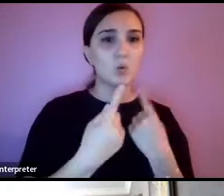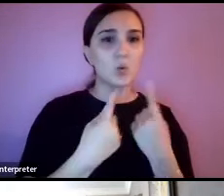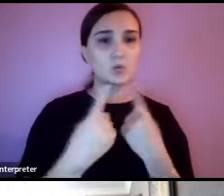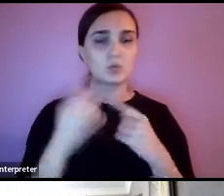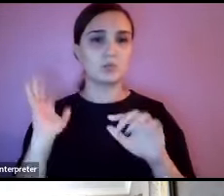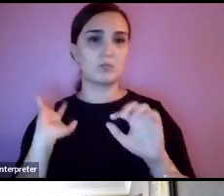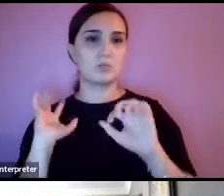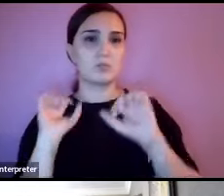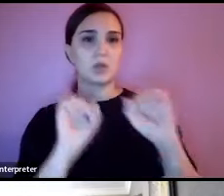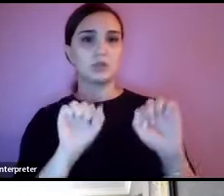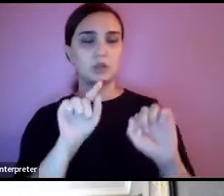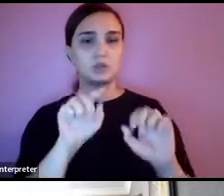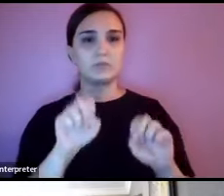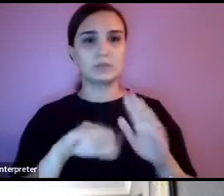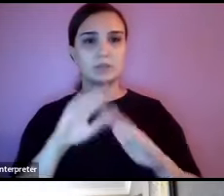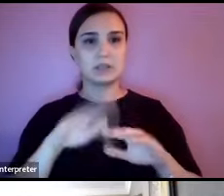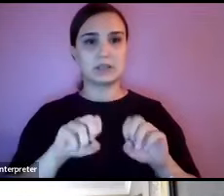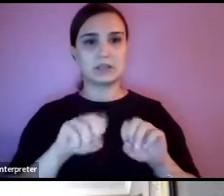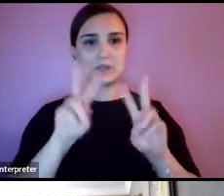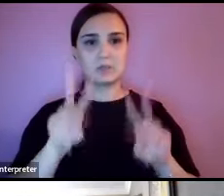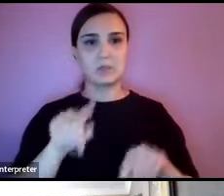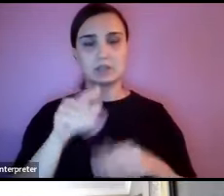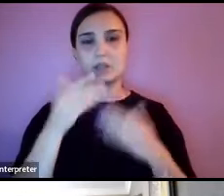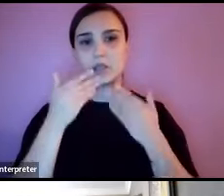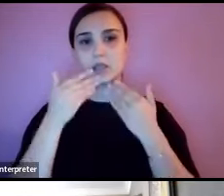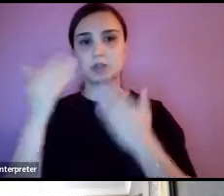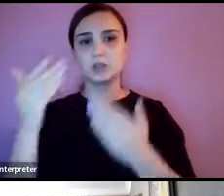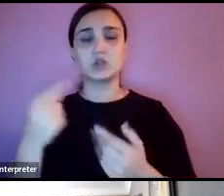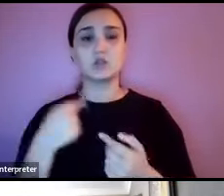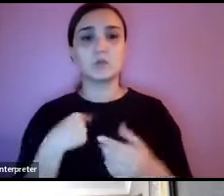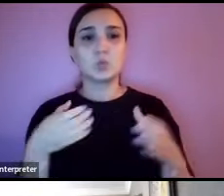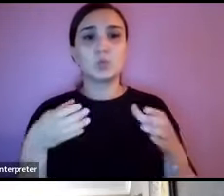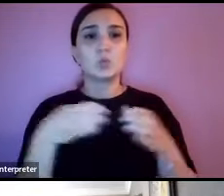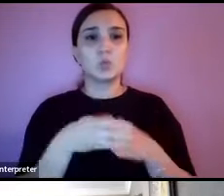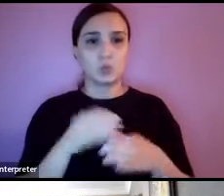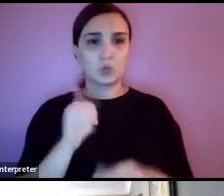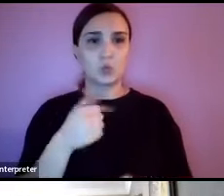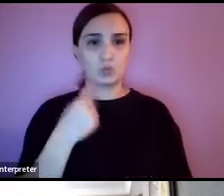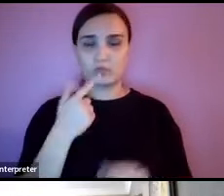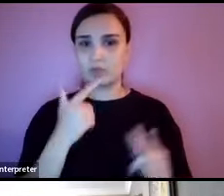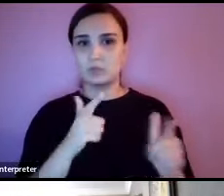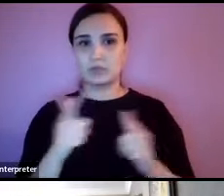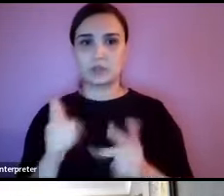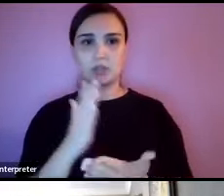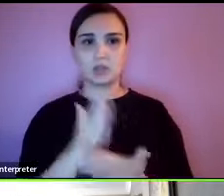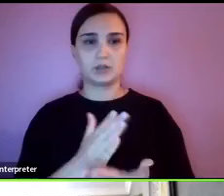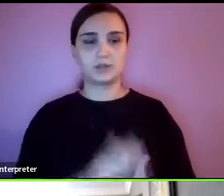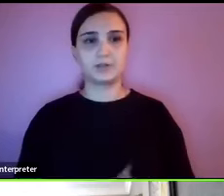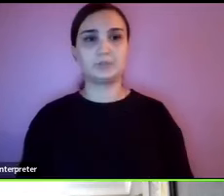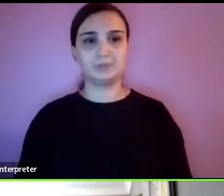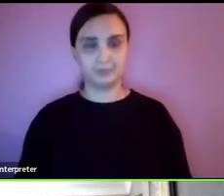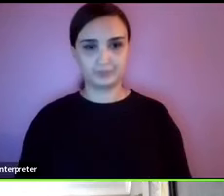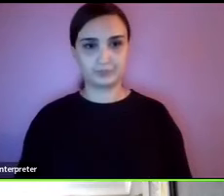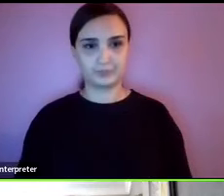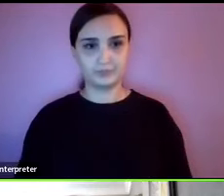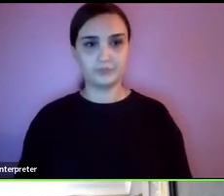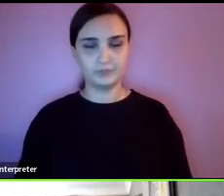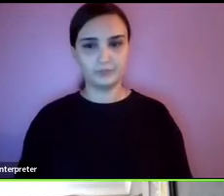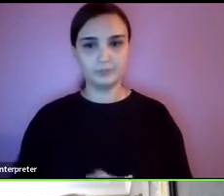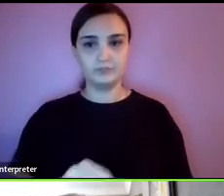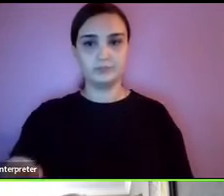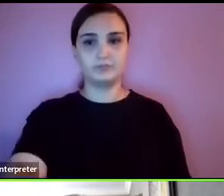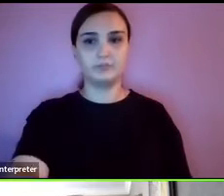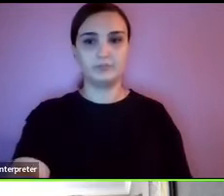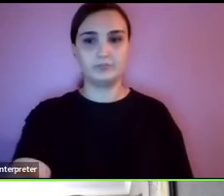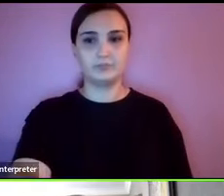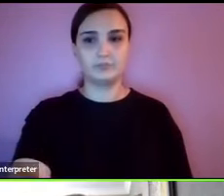ხარდაჭერისთვის მიმართავთ სპეციალისტს და ამისთვის ჩვენი გუნდი როგორც აღნიშნა მზად არის. Let me just leave you with